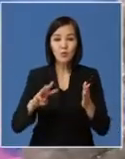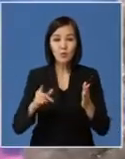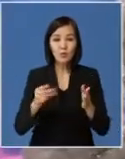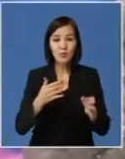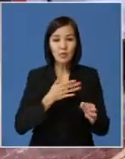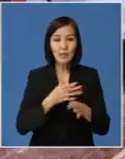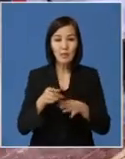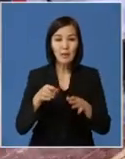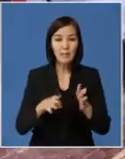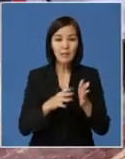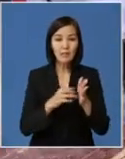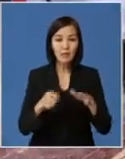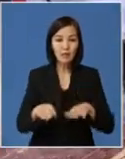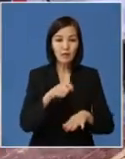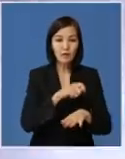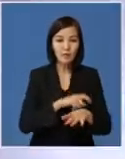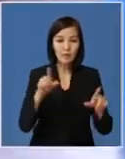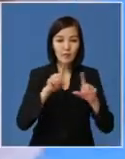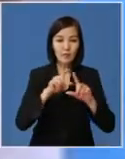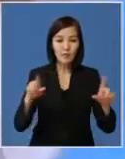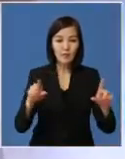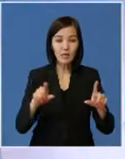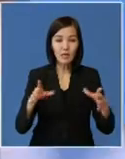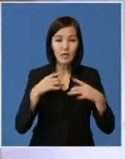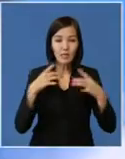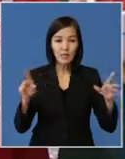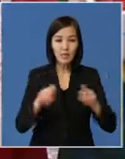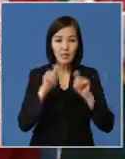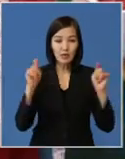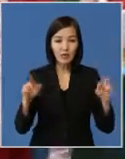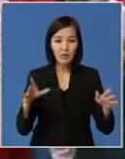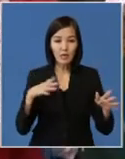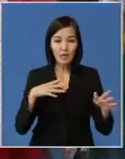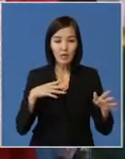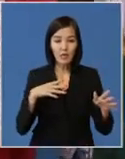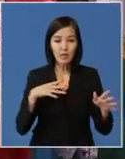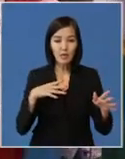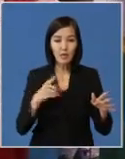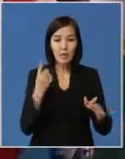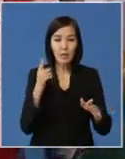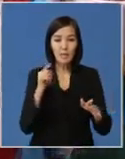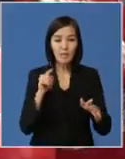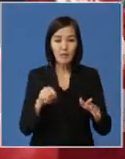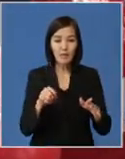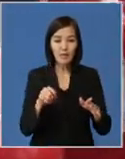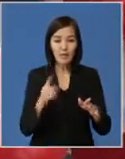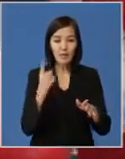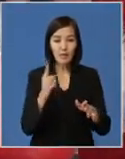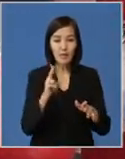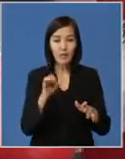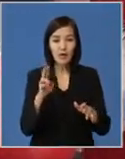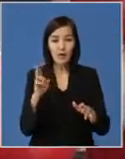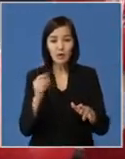жұмсалған 1800 шаршы метрлік нысанның лентасы салтанатты түрде қиылды. Ал мұнда бір акушер, бір фельдшер жұмыс